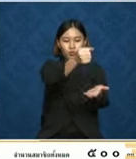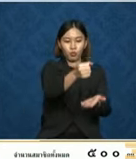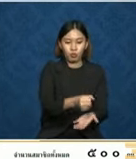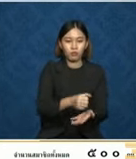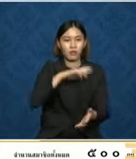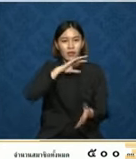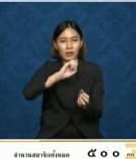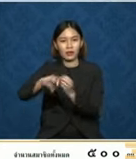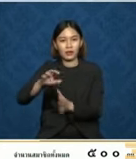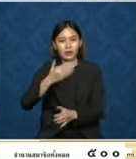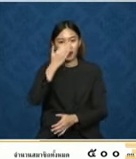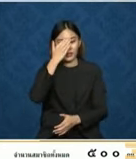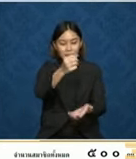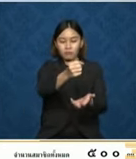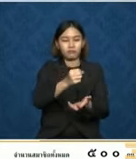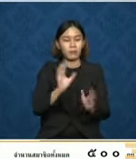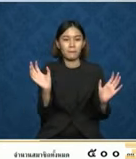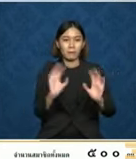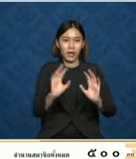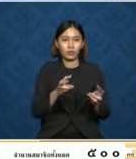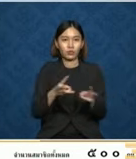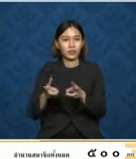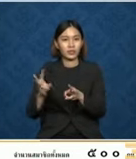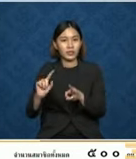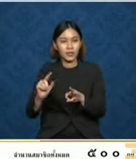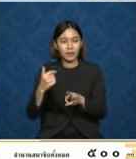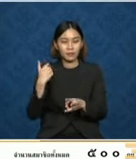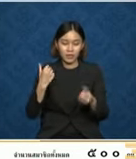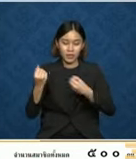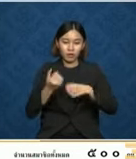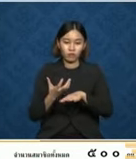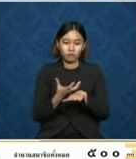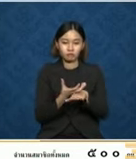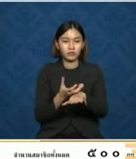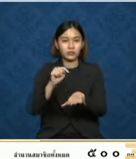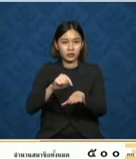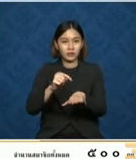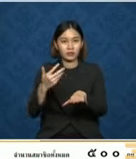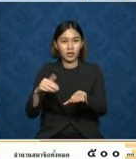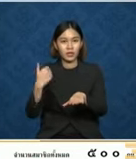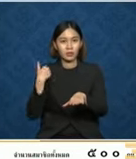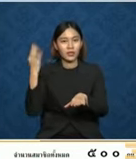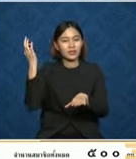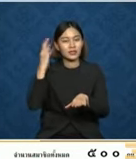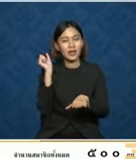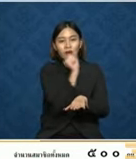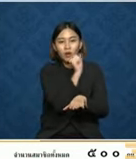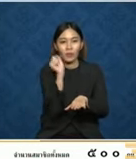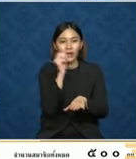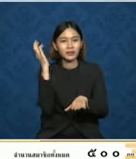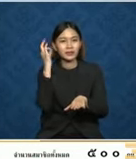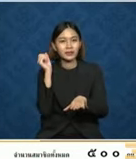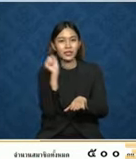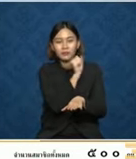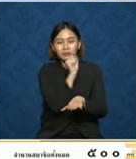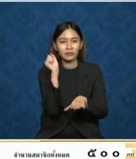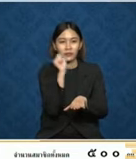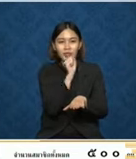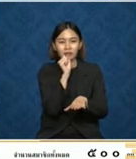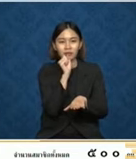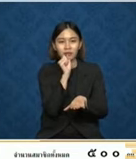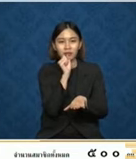ที่หน้าบ้านนะคะจะใช้วิธีว่าจะมีรถขยะวิ่งมาวิ่งมาก็จะมีเสียงเพลงเหมือนเสียงเพลง